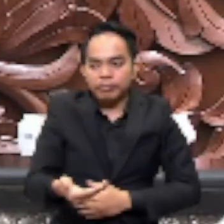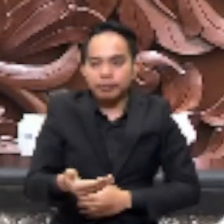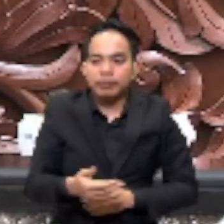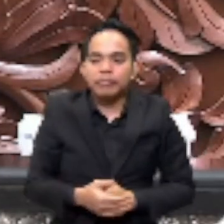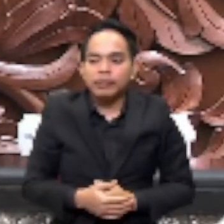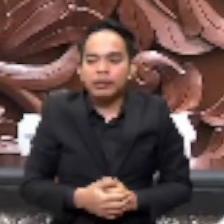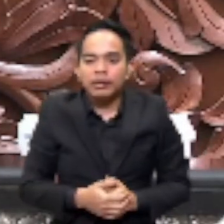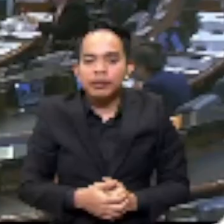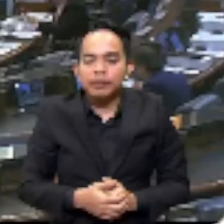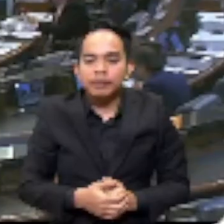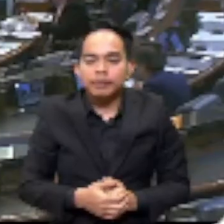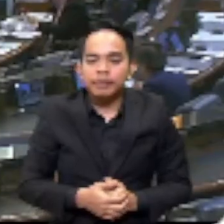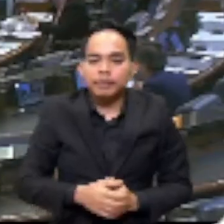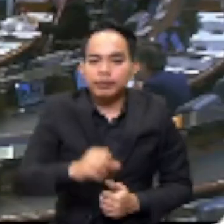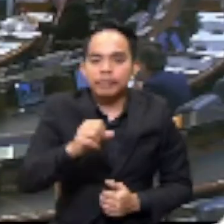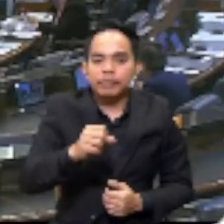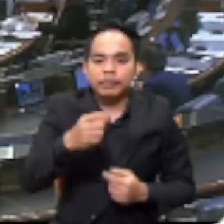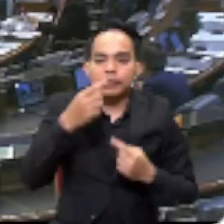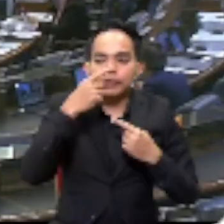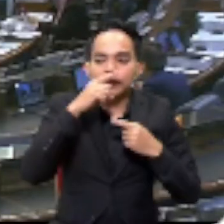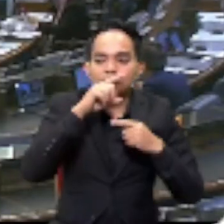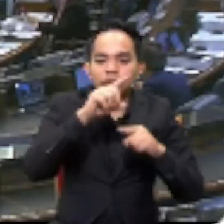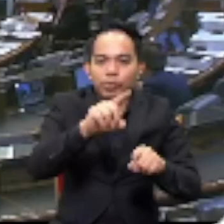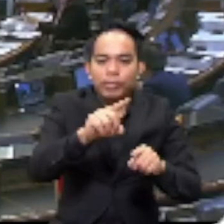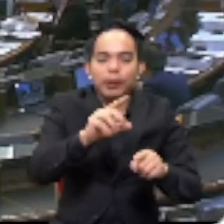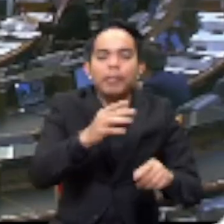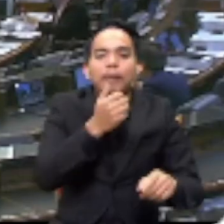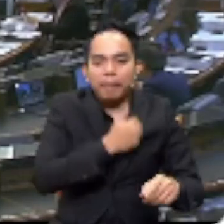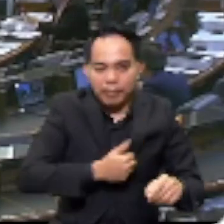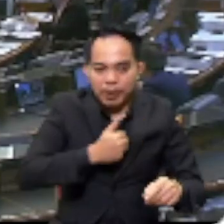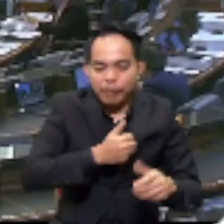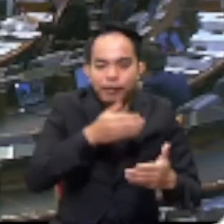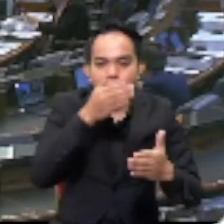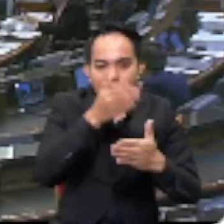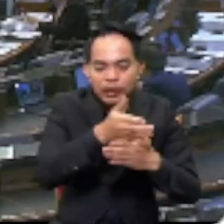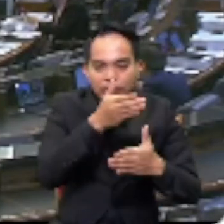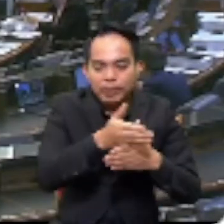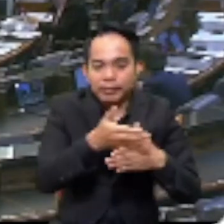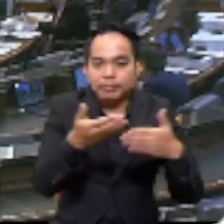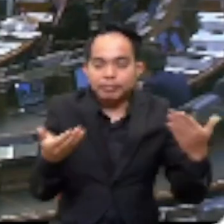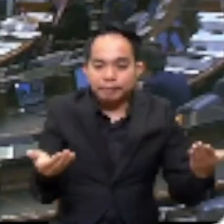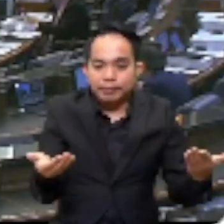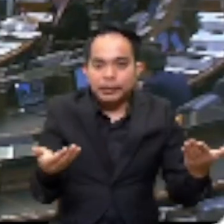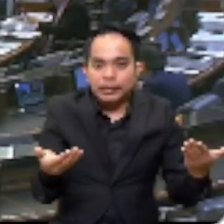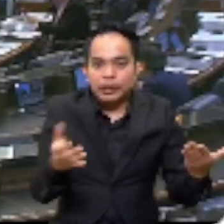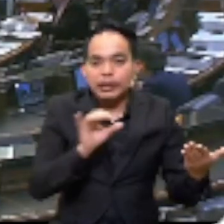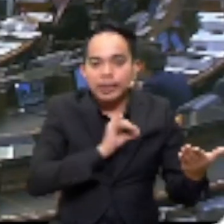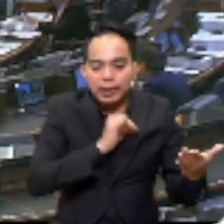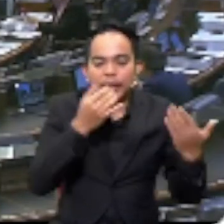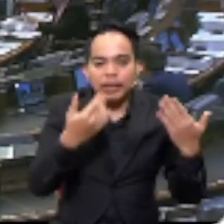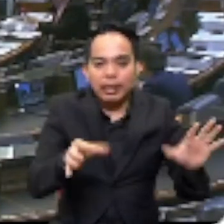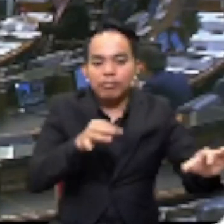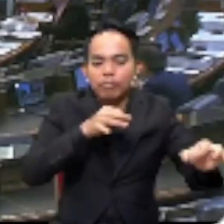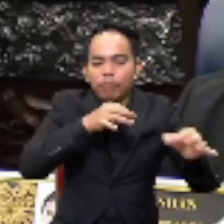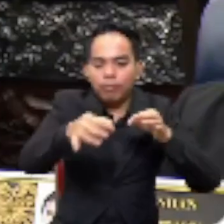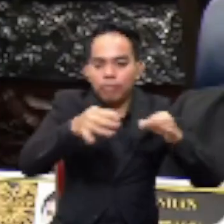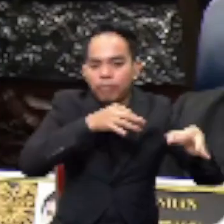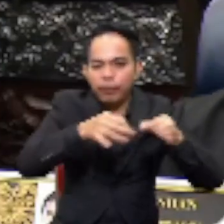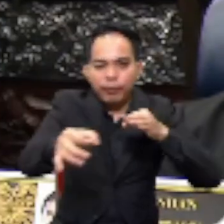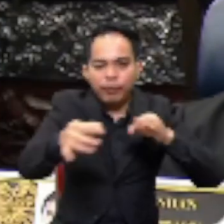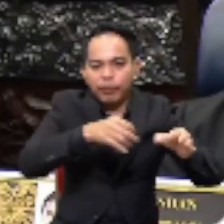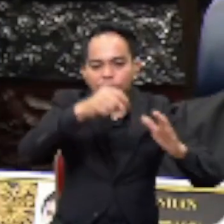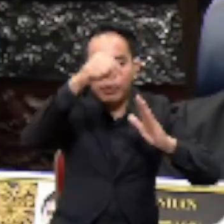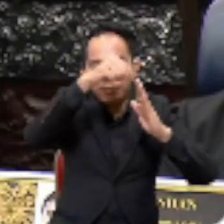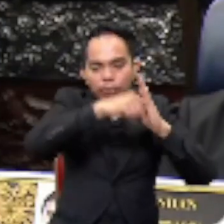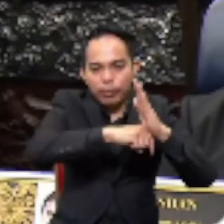menteri soalan jawapan tergendara Mon maka ya lebih kurang Saya rasa saya pun dah Terangkan dengan seterang-terang